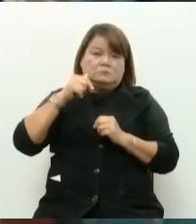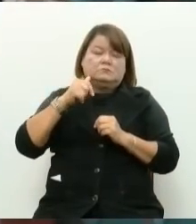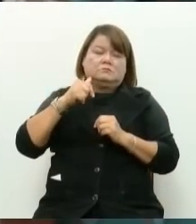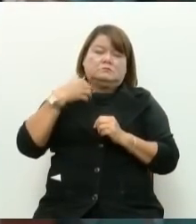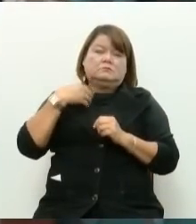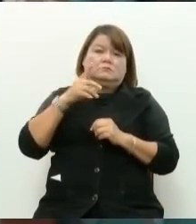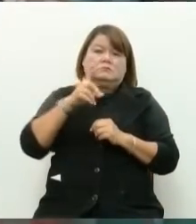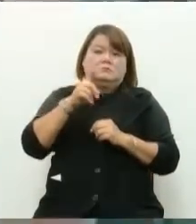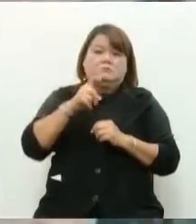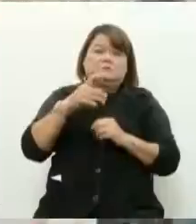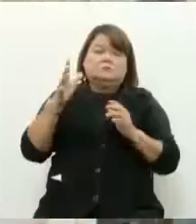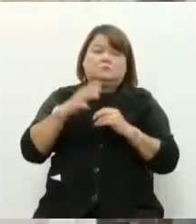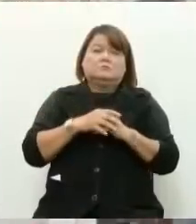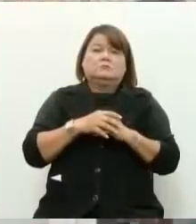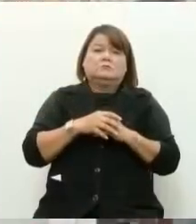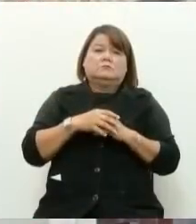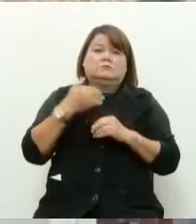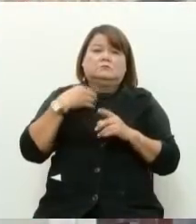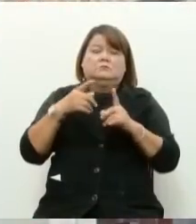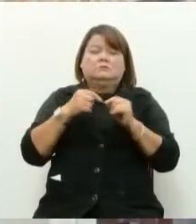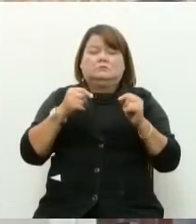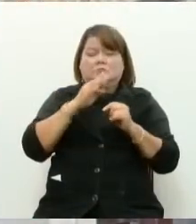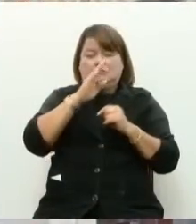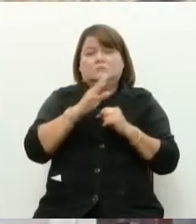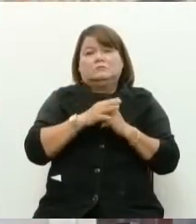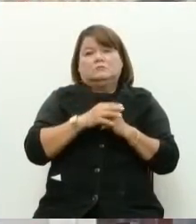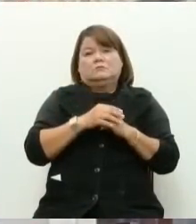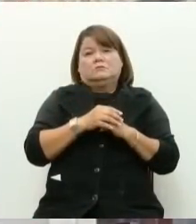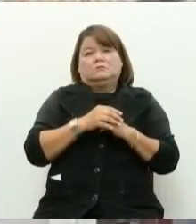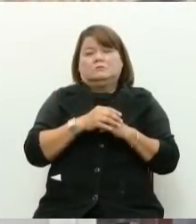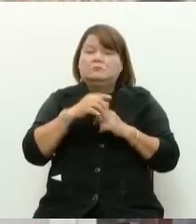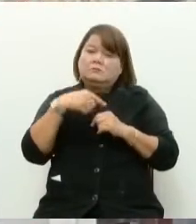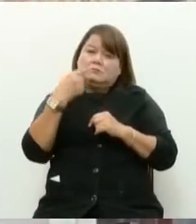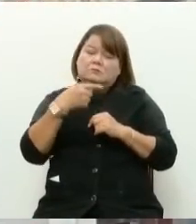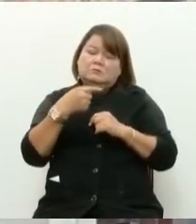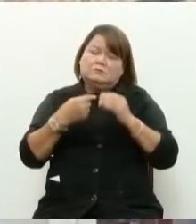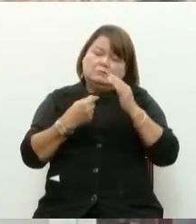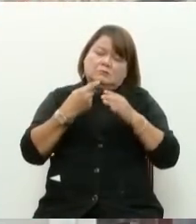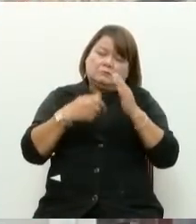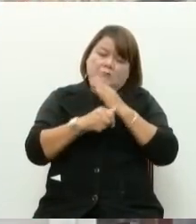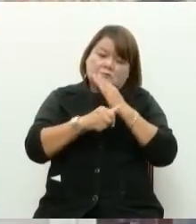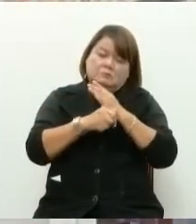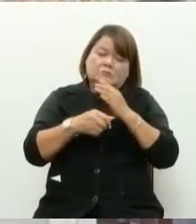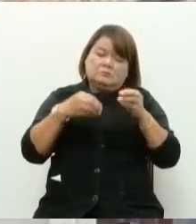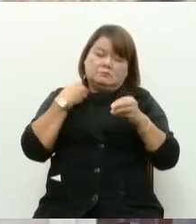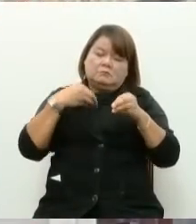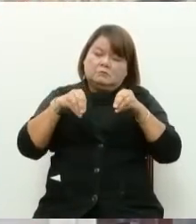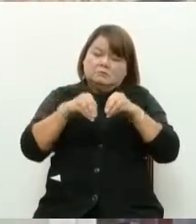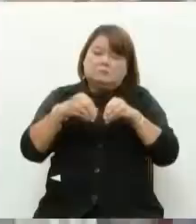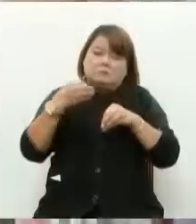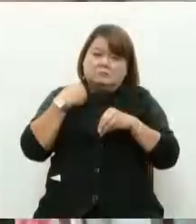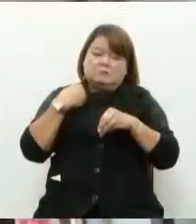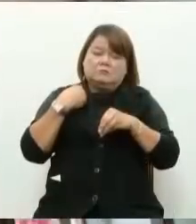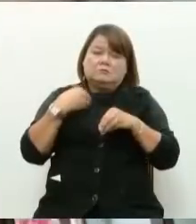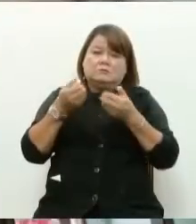ความเสียหายอย่างมากก็เป็นอุทาหรณ์อย่างหนึ่งเช่นเดียวกันว่าภัยนี่มันเกิดขึ้นโดยที่เราไม่ได้คาดหมายและเรา